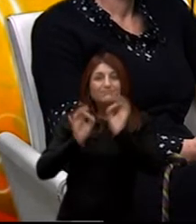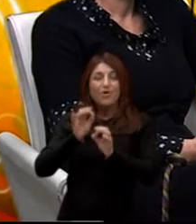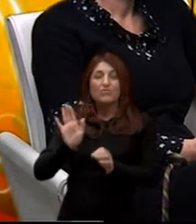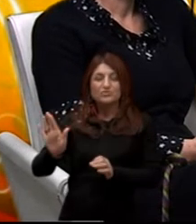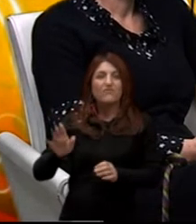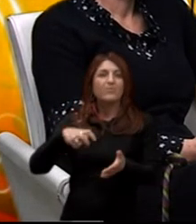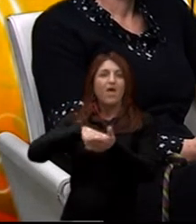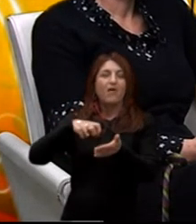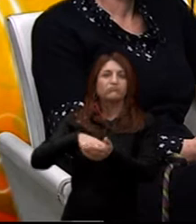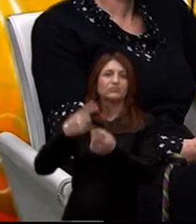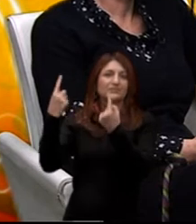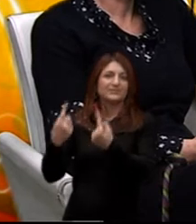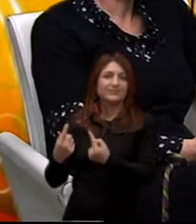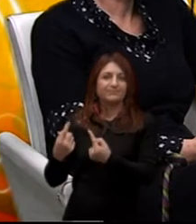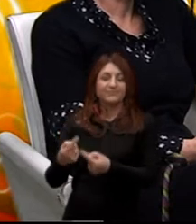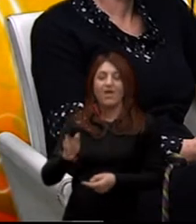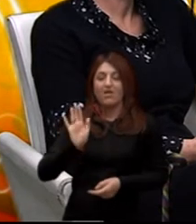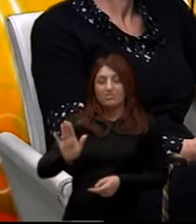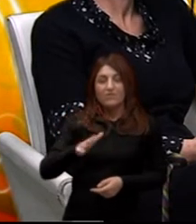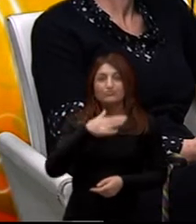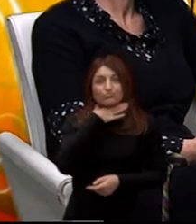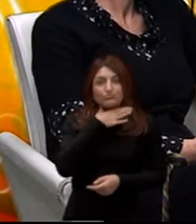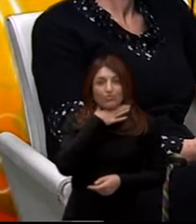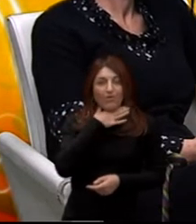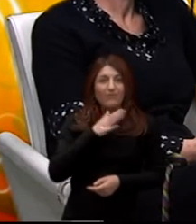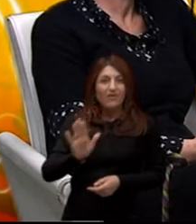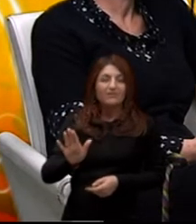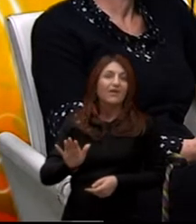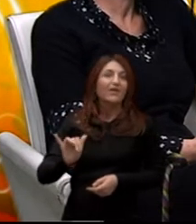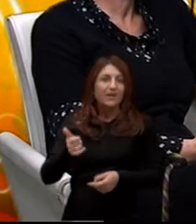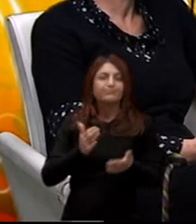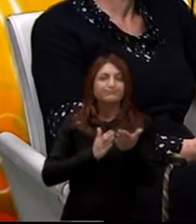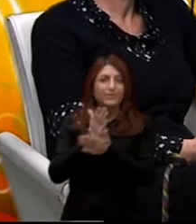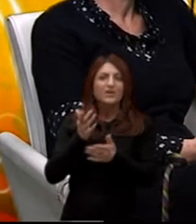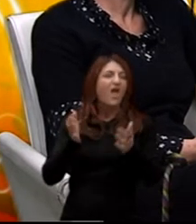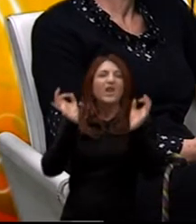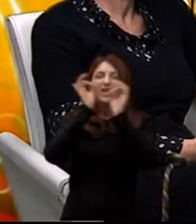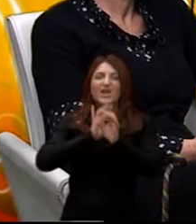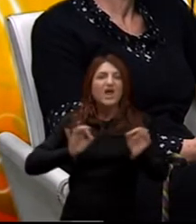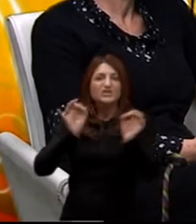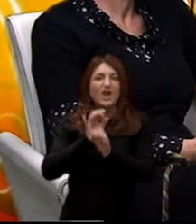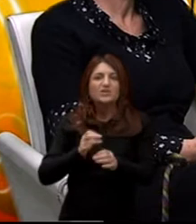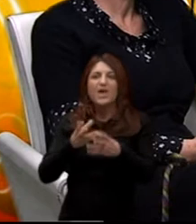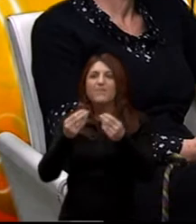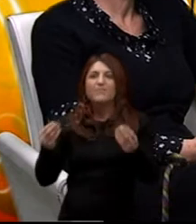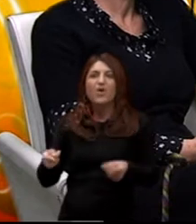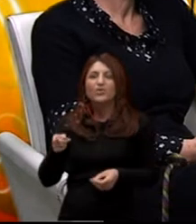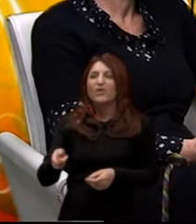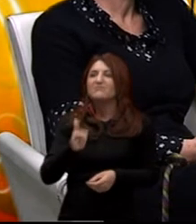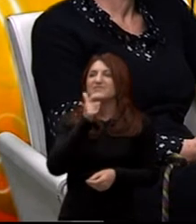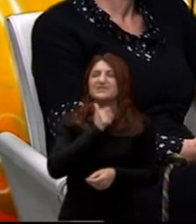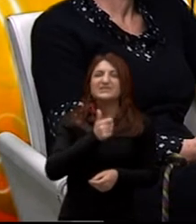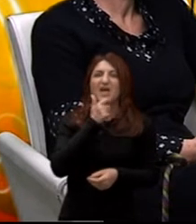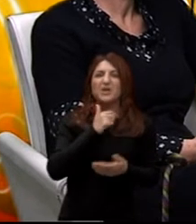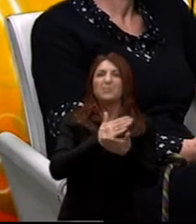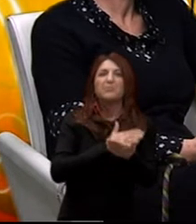isto tako, njihovo školovanje je temeljeno, nažalost, u velikom broju slučajeva na zastarjelim